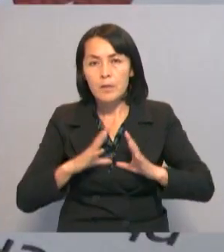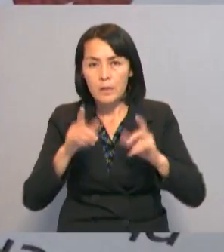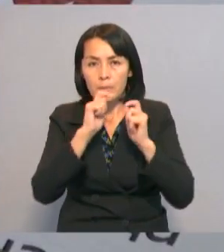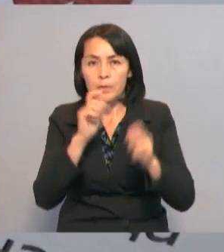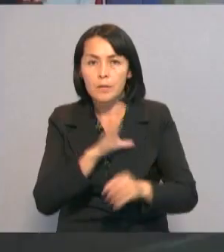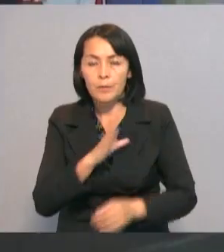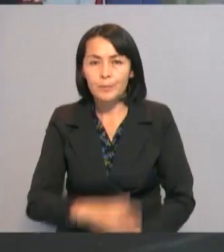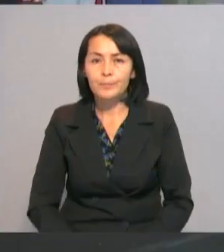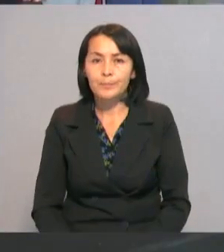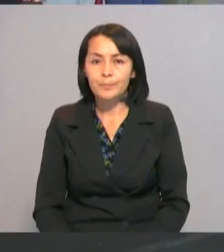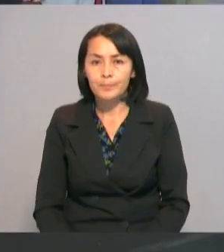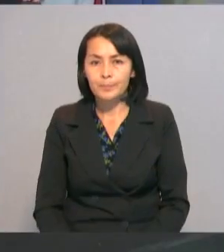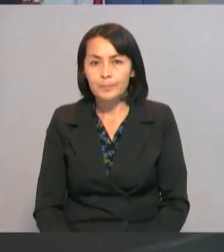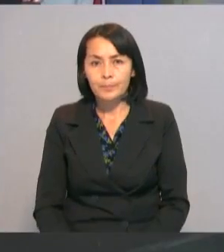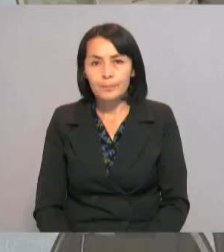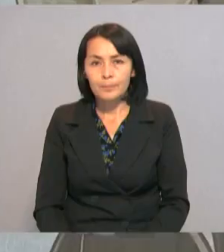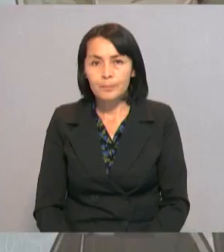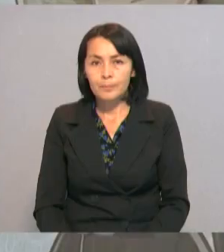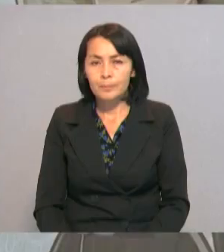призы лело в Диана бля ЗС новости